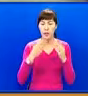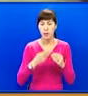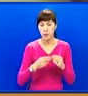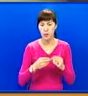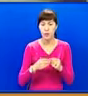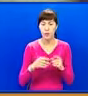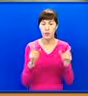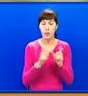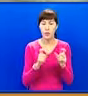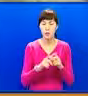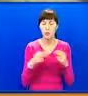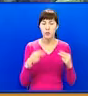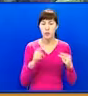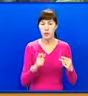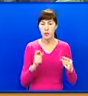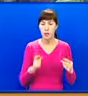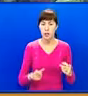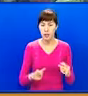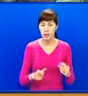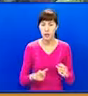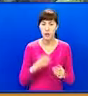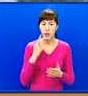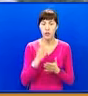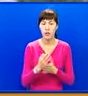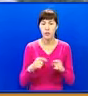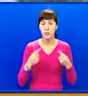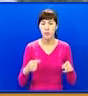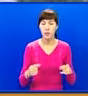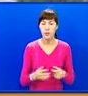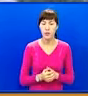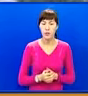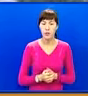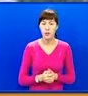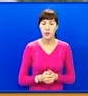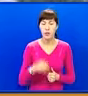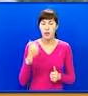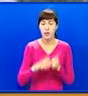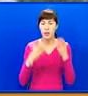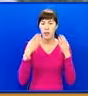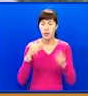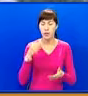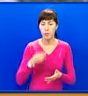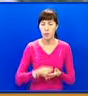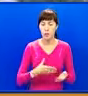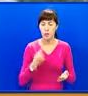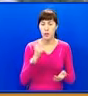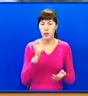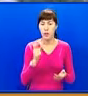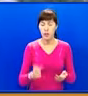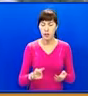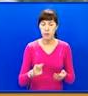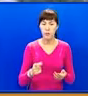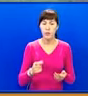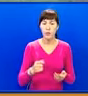санап, дүкен аралап, сауда жасап жүрген халықтың есебі басқа. Баға күннен күнге өсіп жатыр. Бір кісінің қалтасы көтерсе,